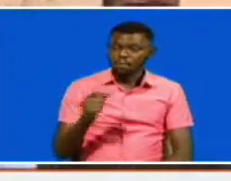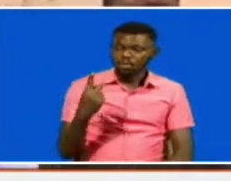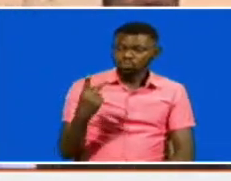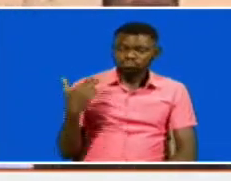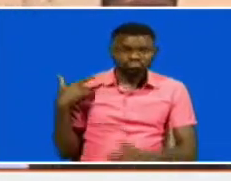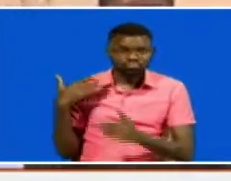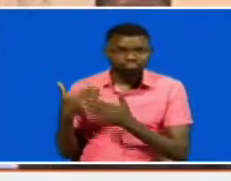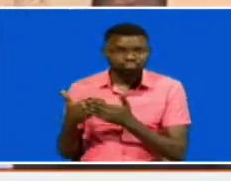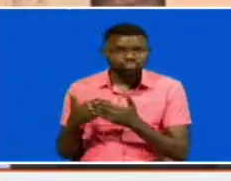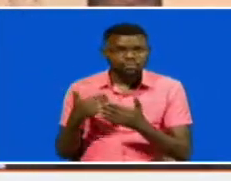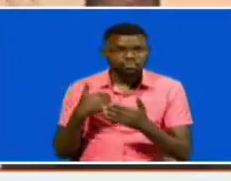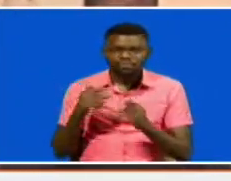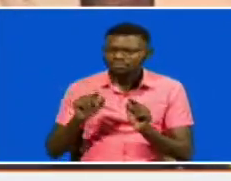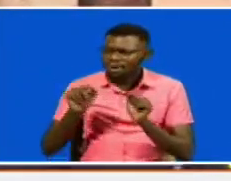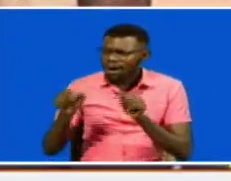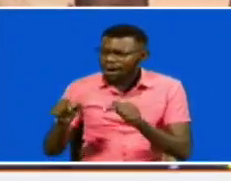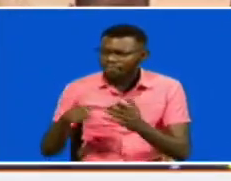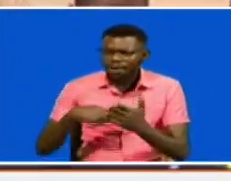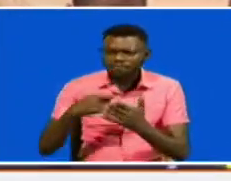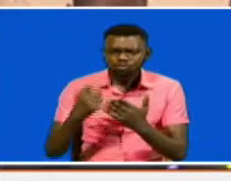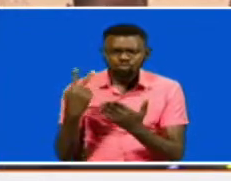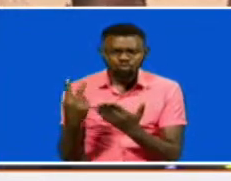korosho na nimeona vile